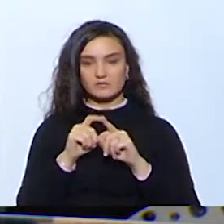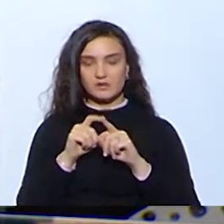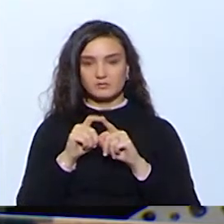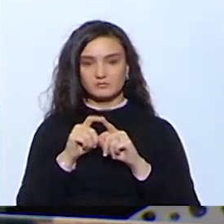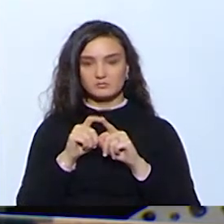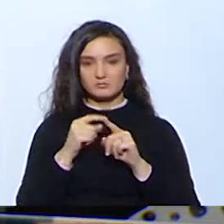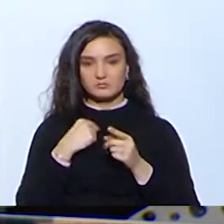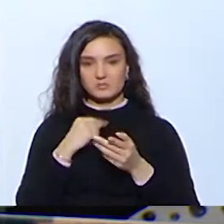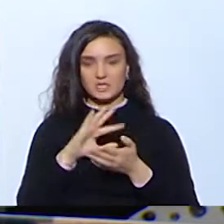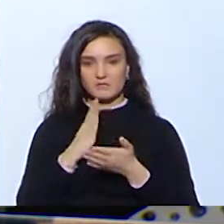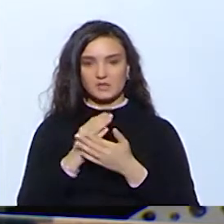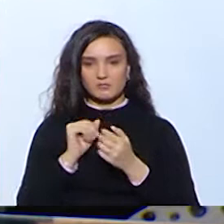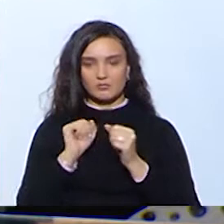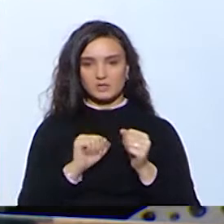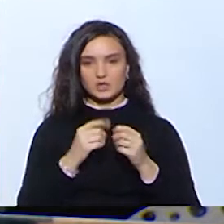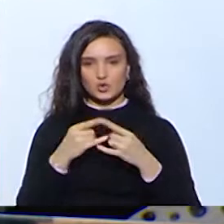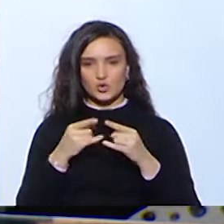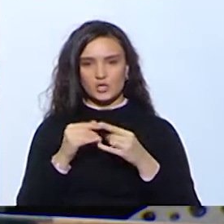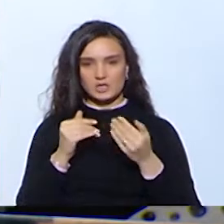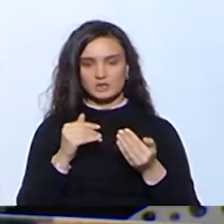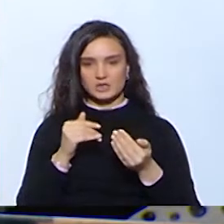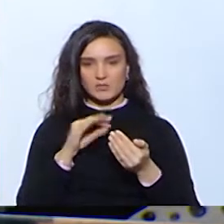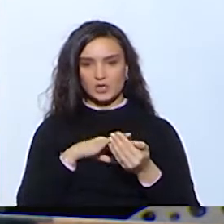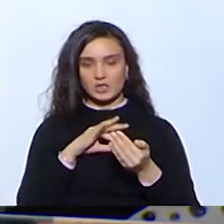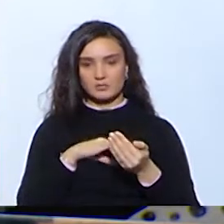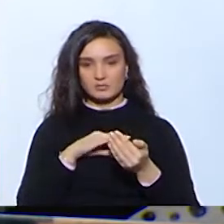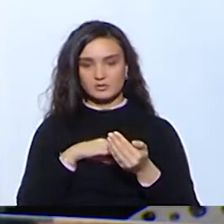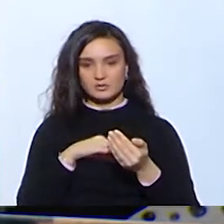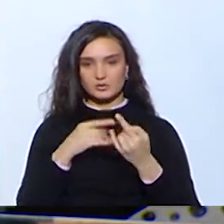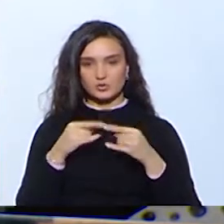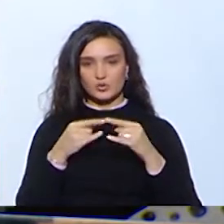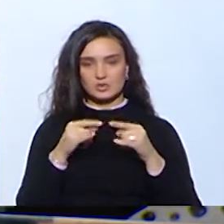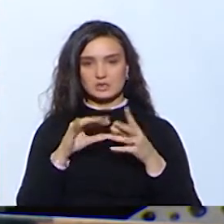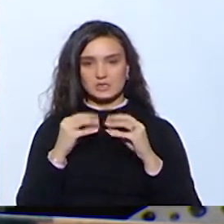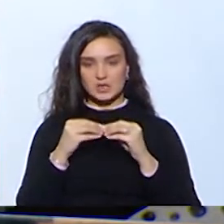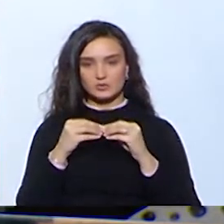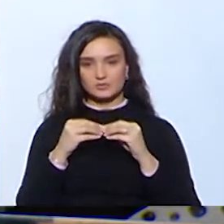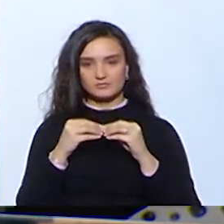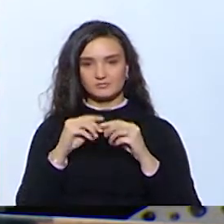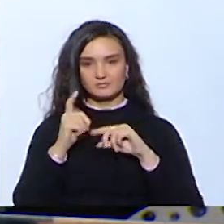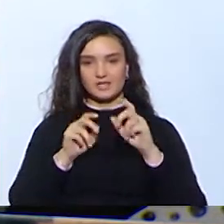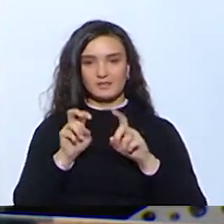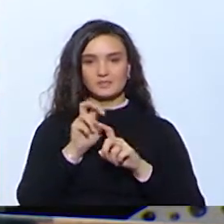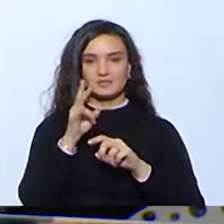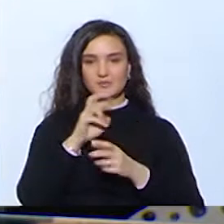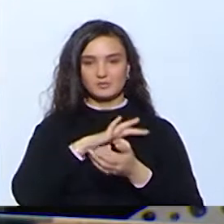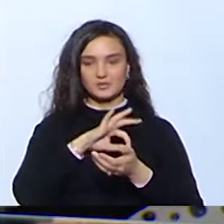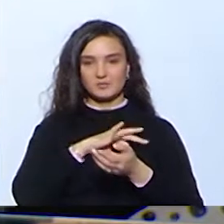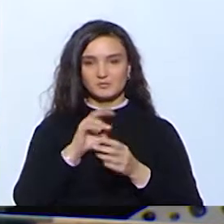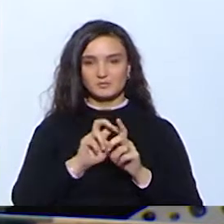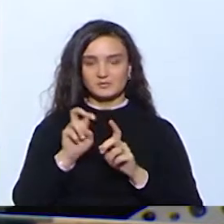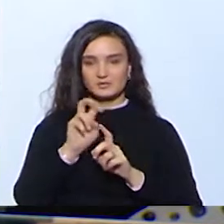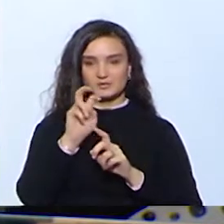და მე ალბათ მომხდა შოკოლადის დიდი გამოყენებისა. შოკოლადი ძირითადად ალპინისტებმა უნდა გამოიყენონ, რომ აღლა